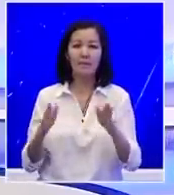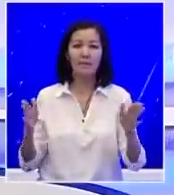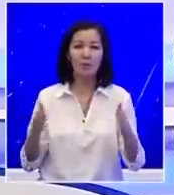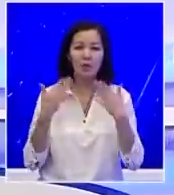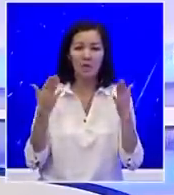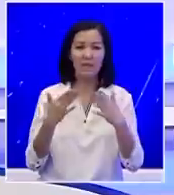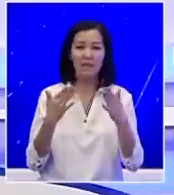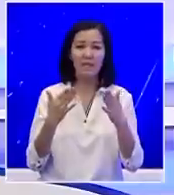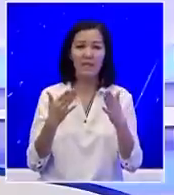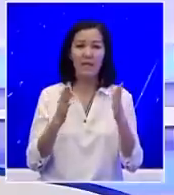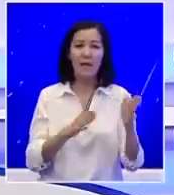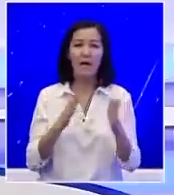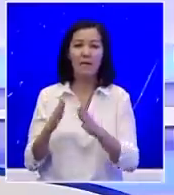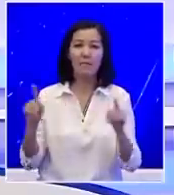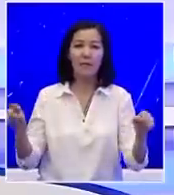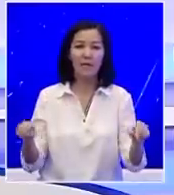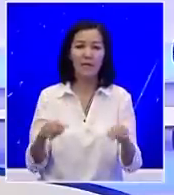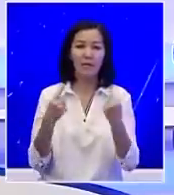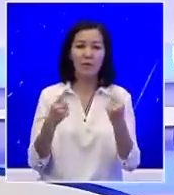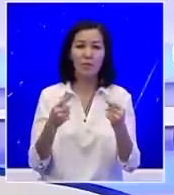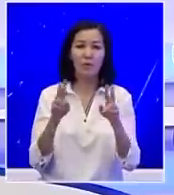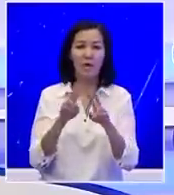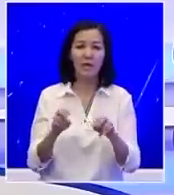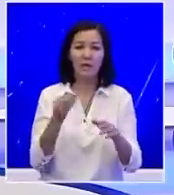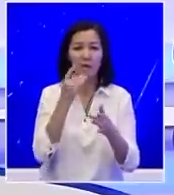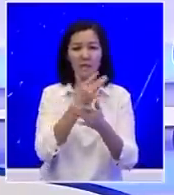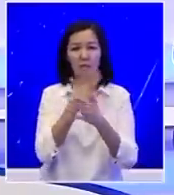жеңілдетілген режиммен қалпына келтіру шаралары қаралды. Азық түлік